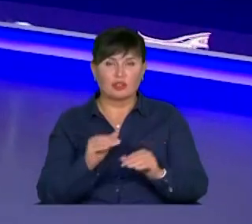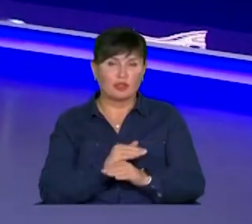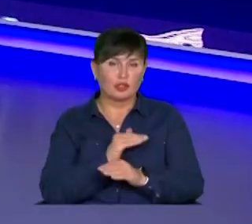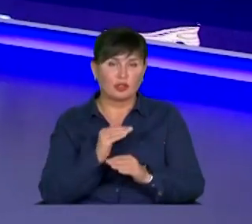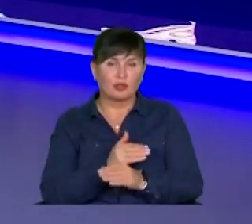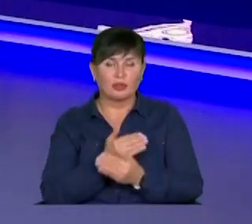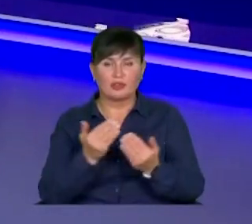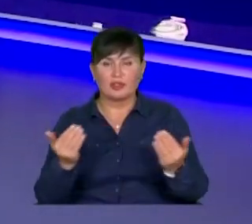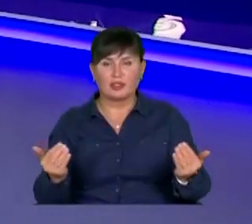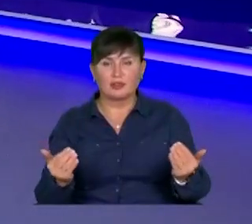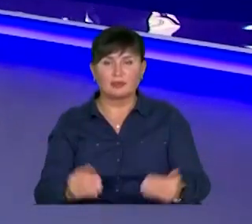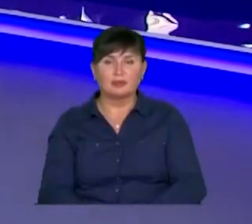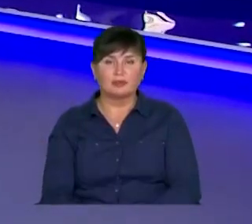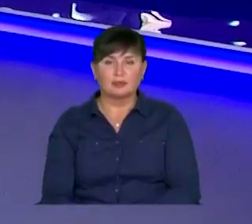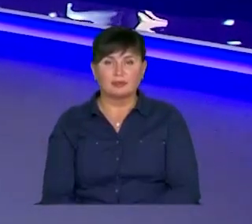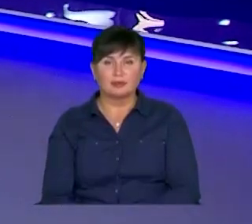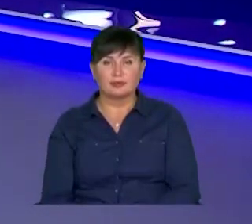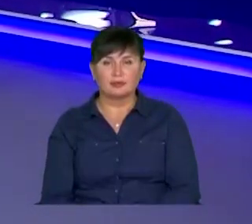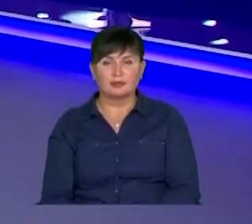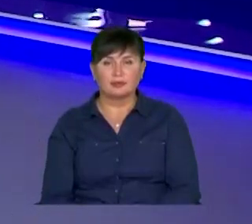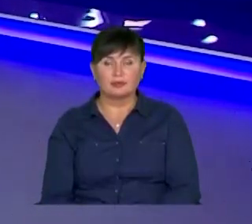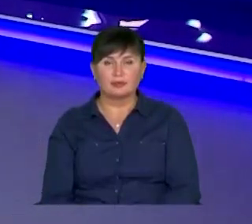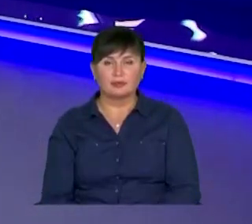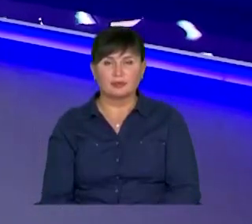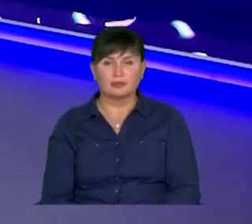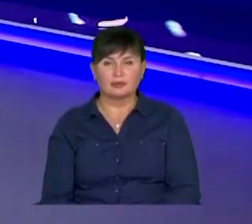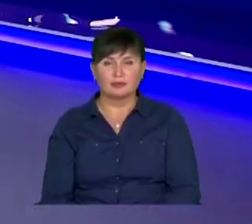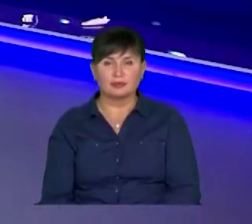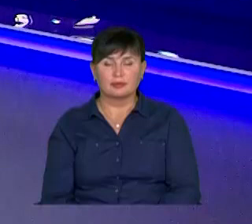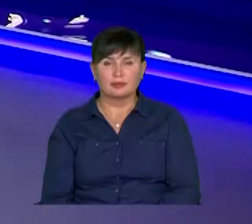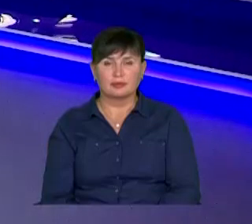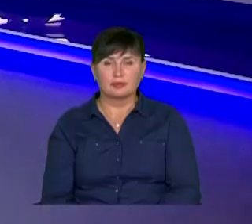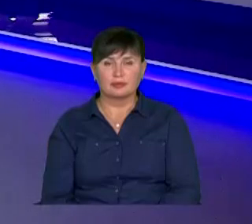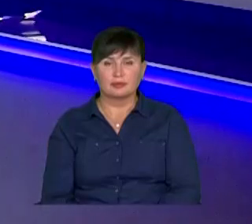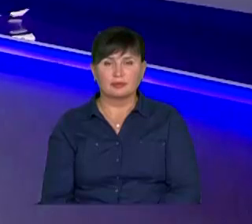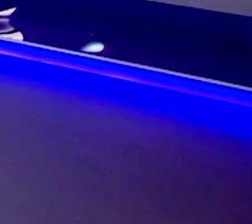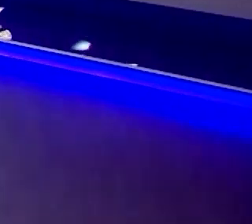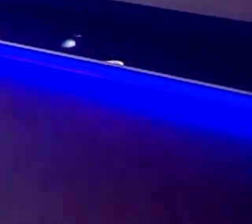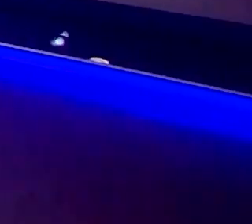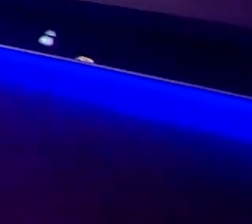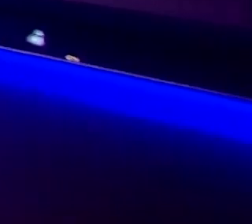студии для вас работали Дина Жанабекова и Диас Махамбетов. Всего доброго и до встречи в эфире.